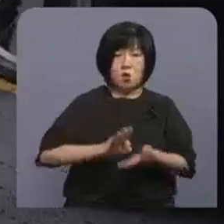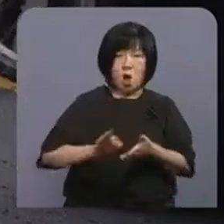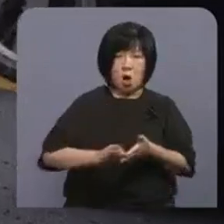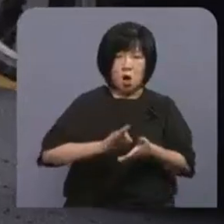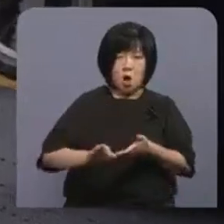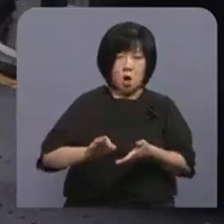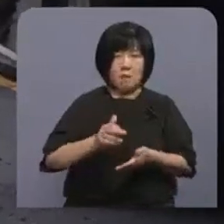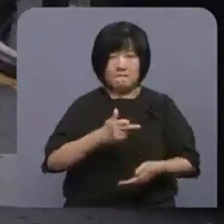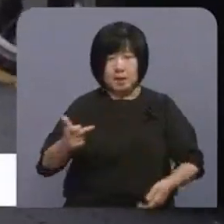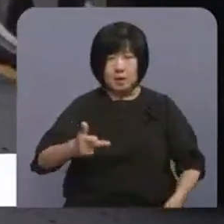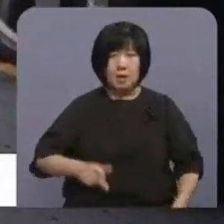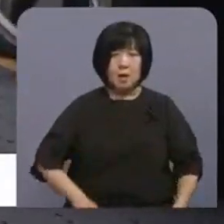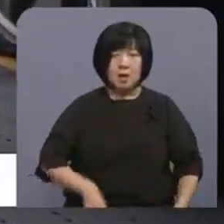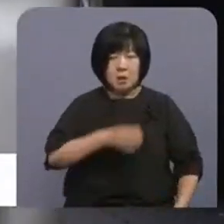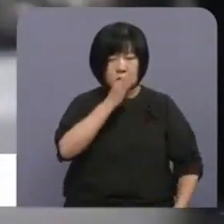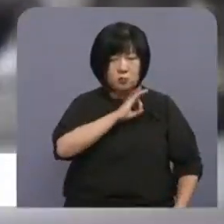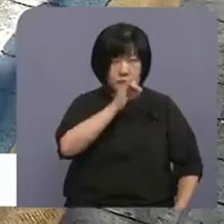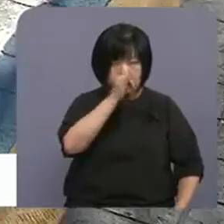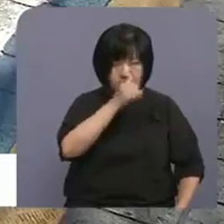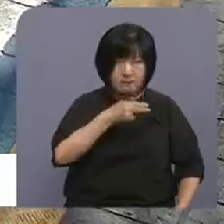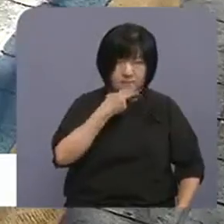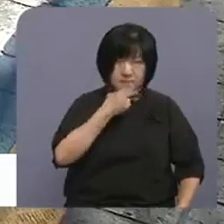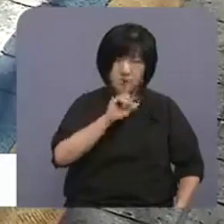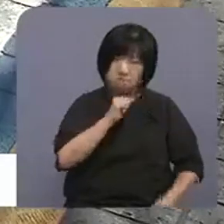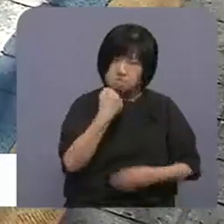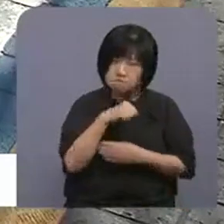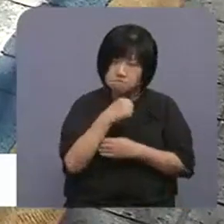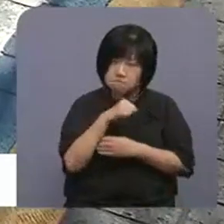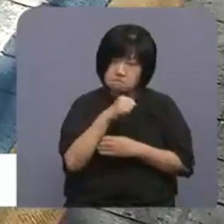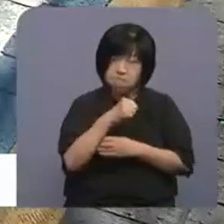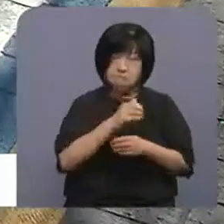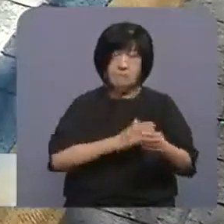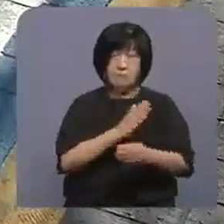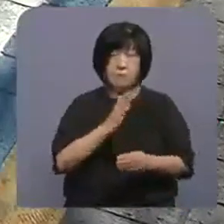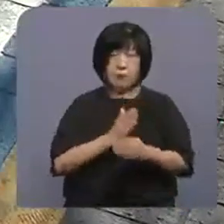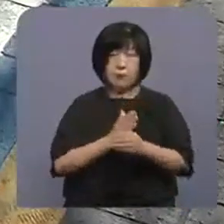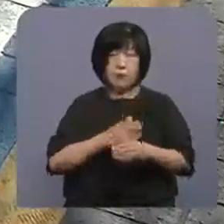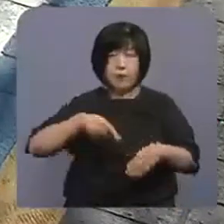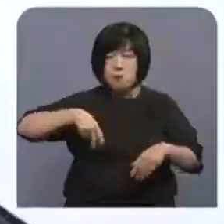쓰면서도 실효성은 의문이란 지적이 나오는 가운데 부산시는